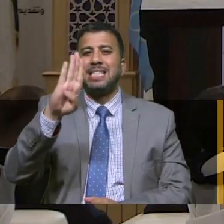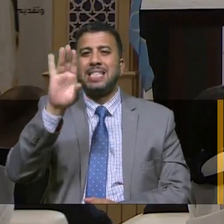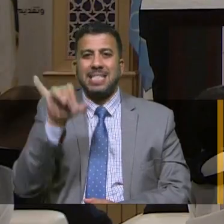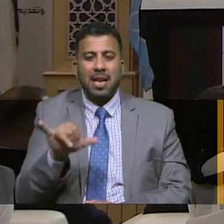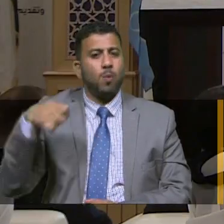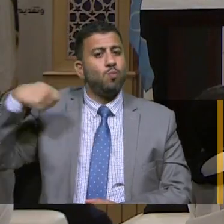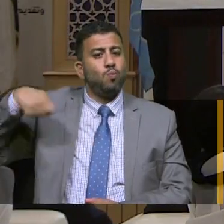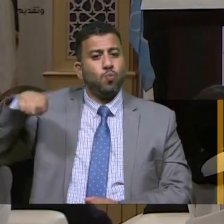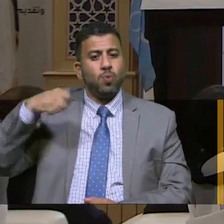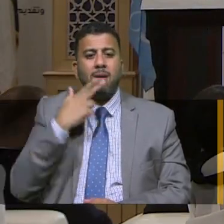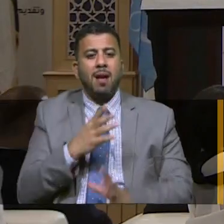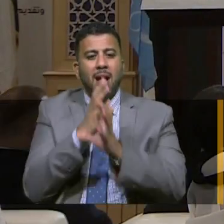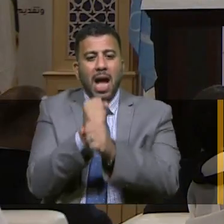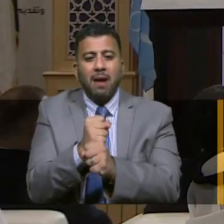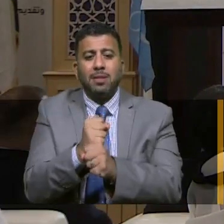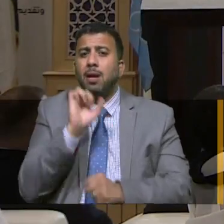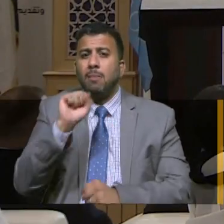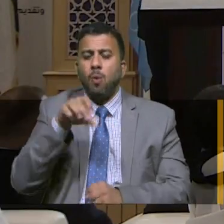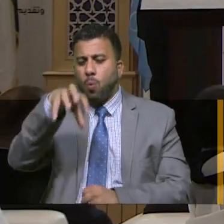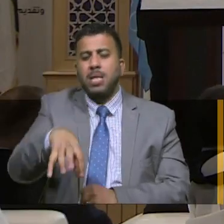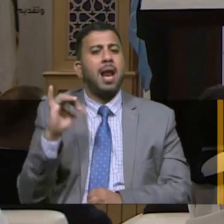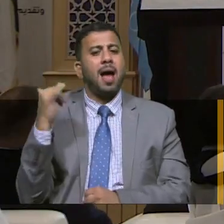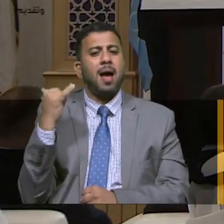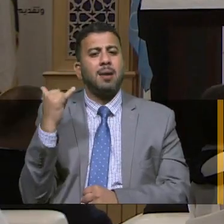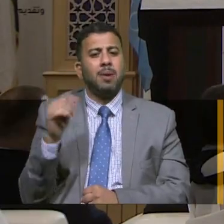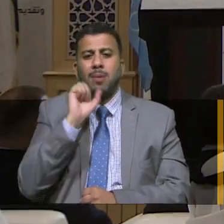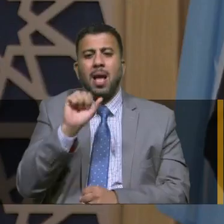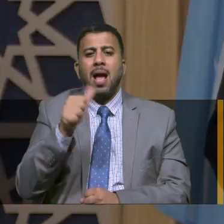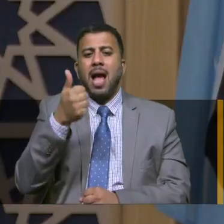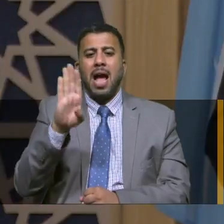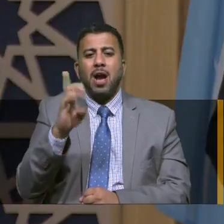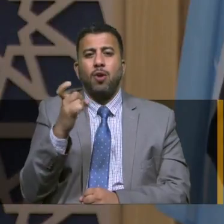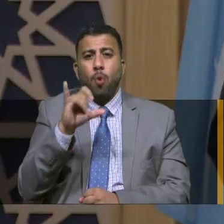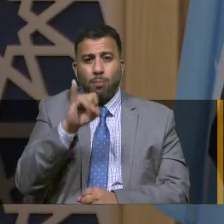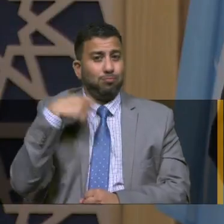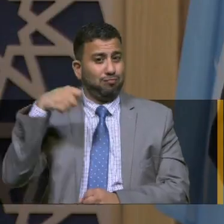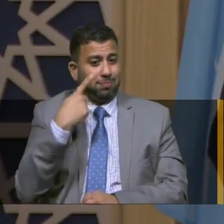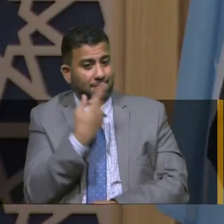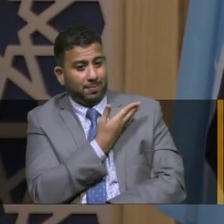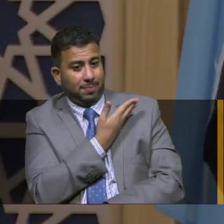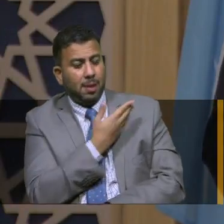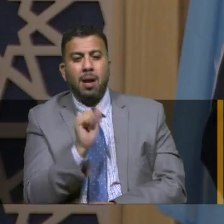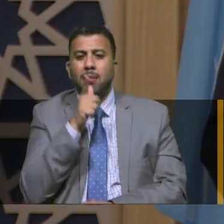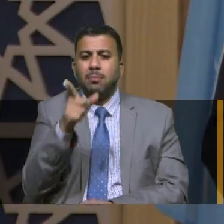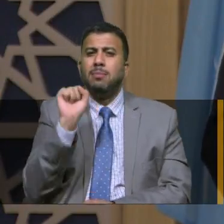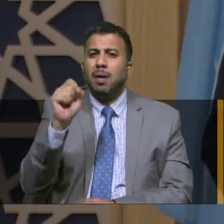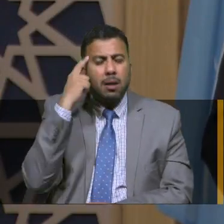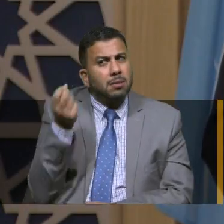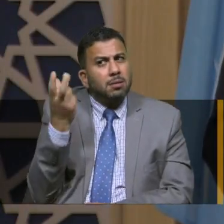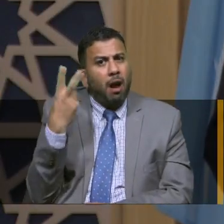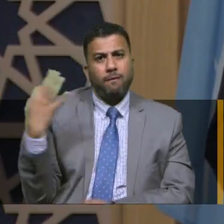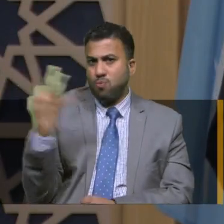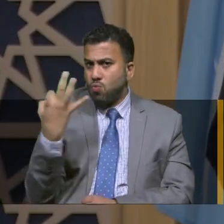المركز الإقليمي لحفظ التراث الثقافي في الوطن العربي إكرم الشارقة لفت في كلمته إلى الدور الثقافي